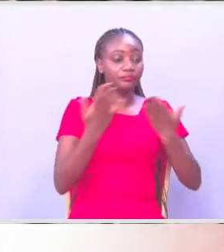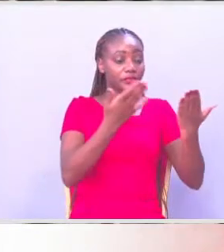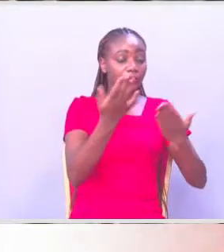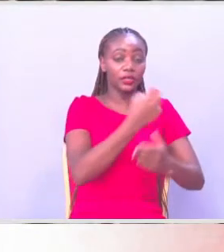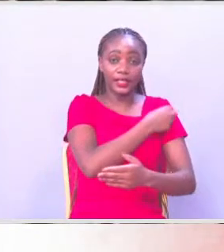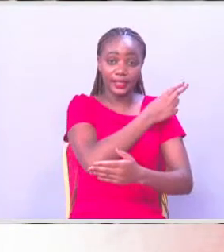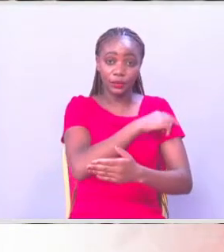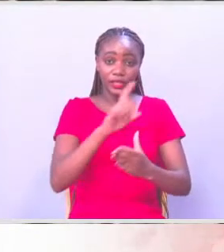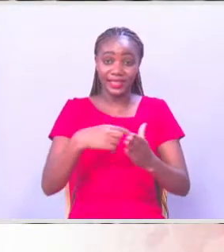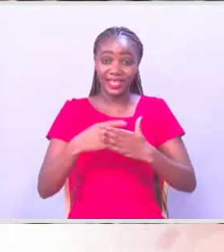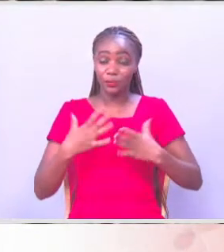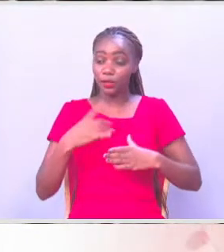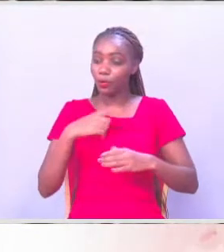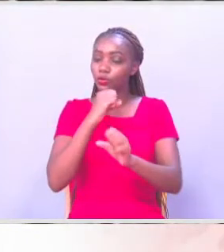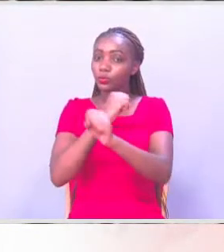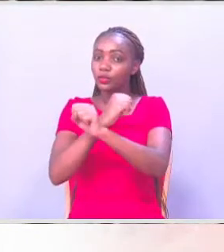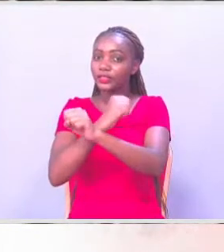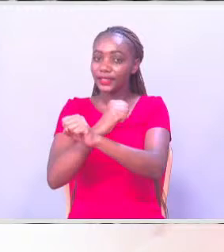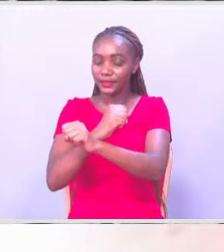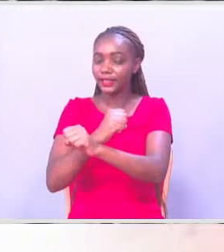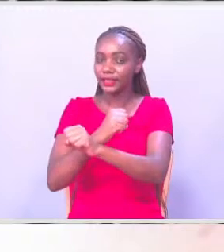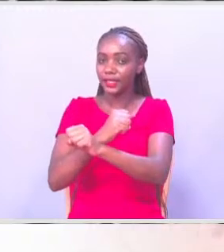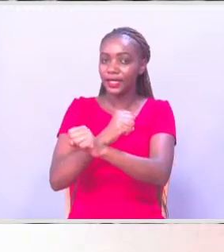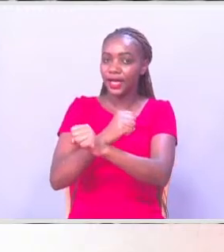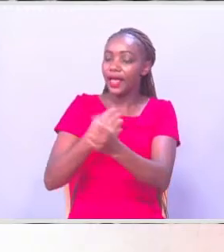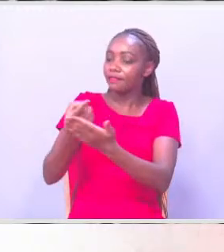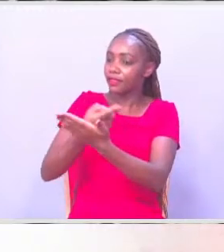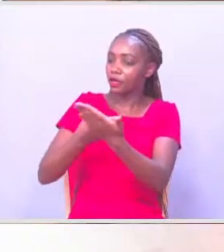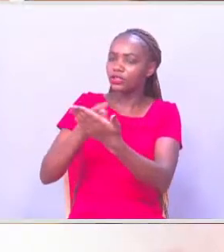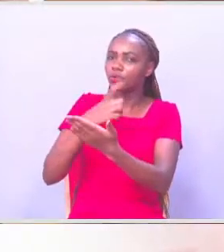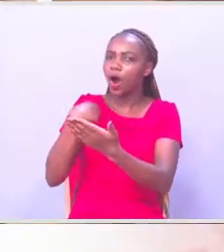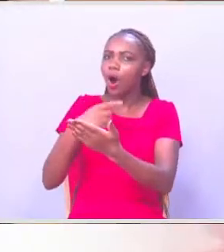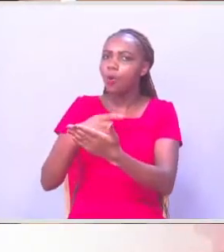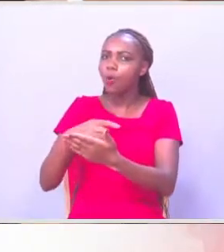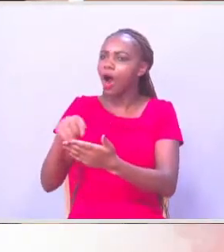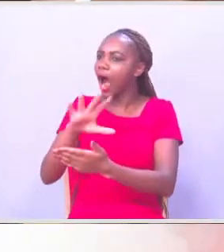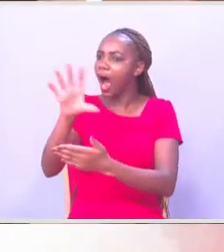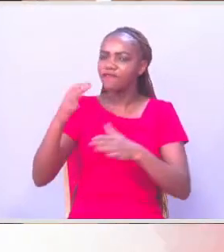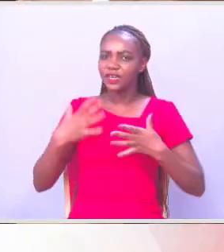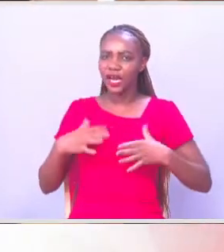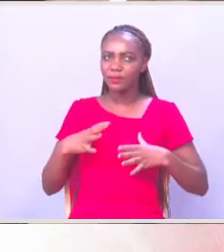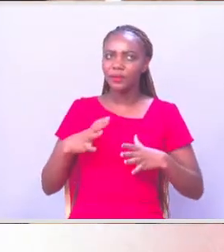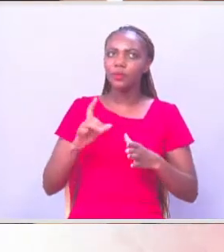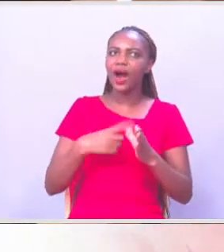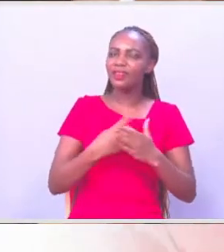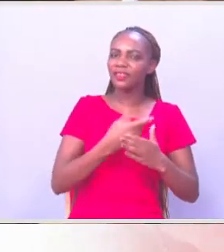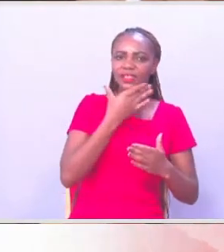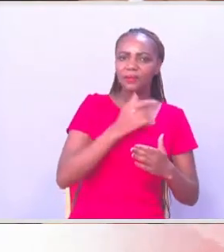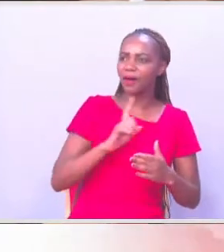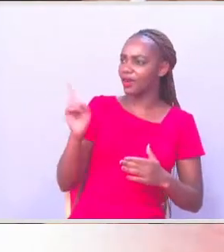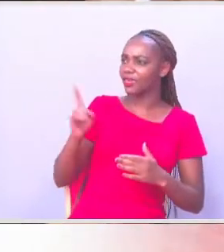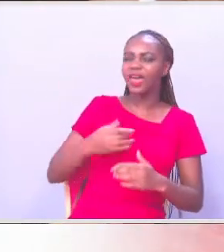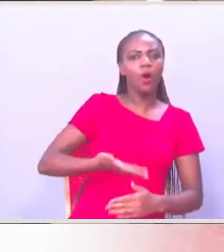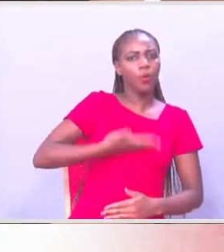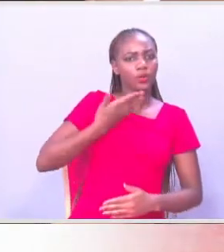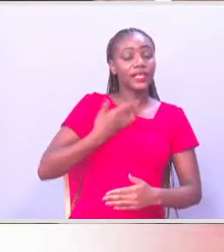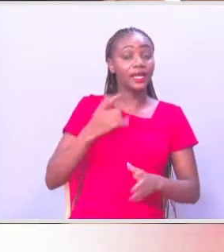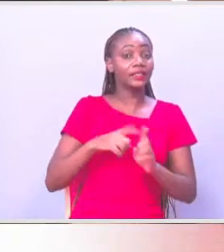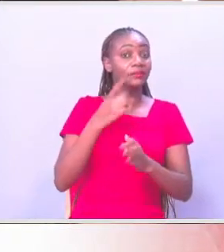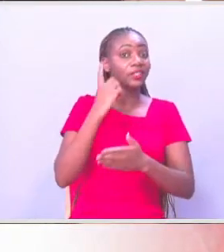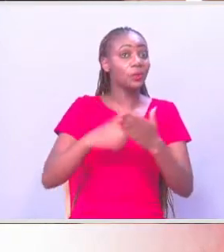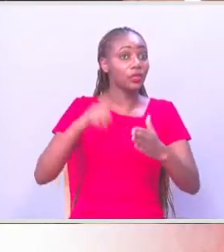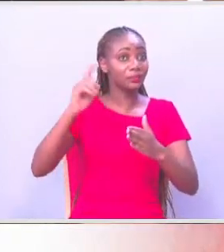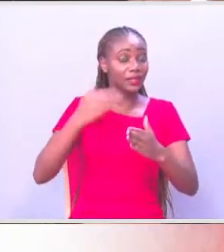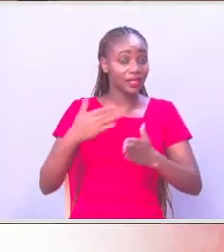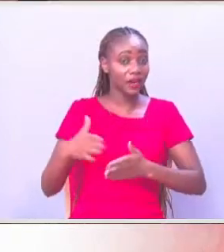Those who provided protection to the colonialists were Africans, and the matter angered Nyaga, prompting him to find ways of protecting